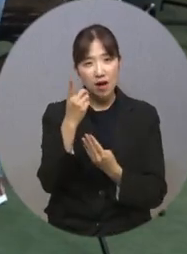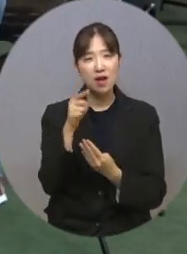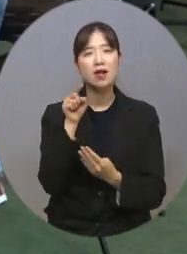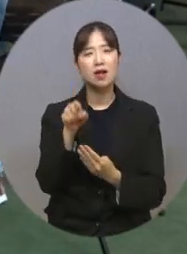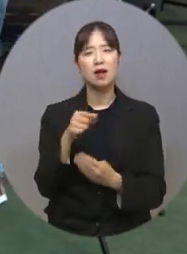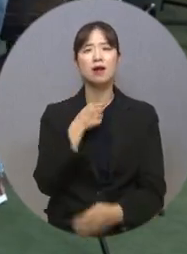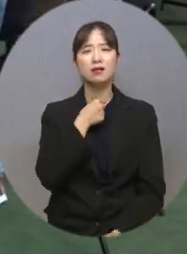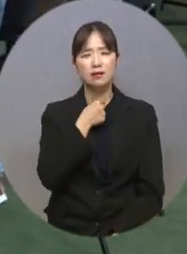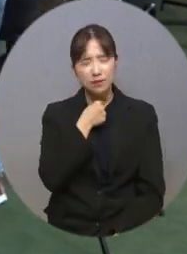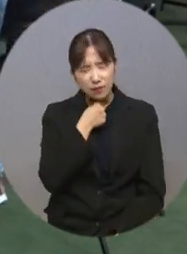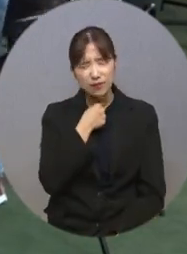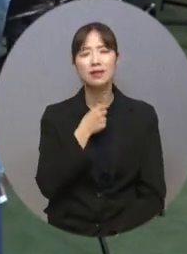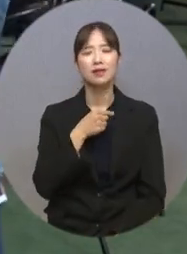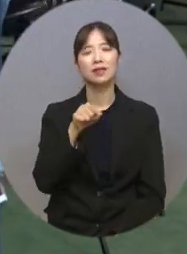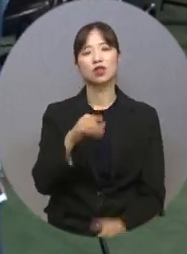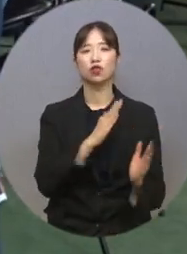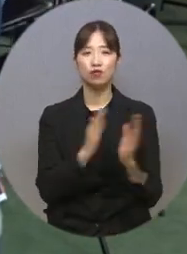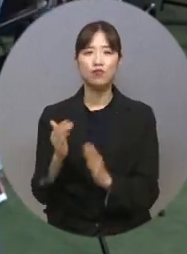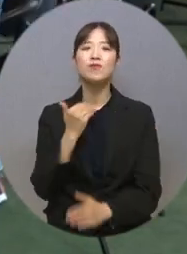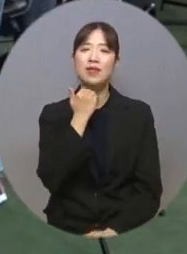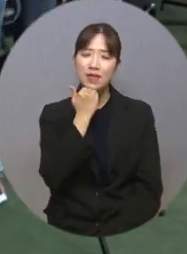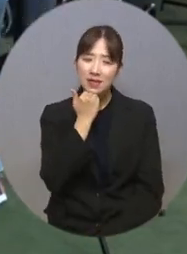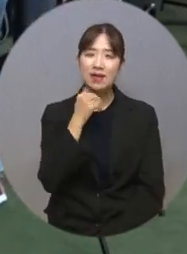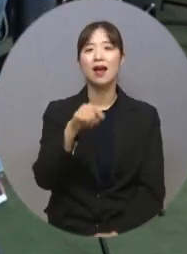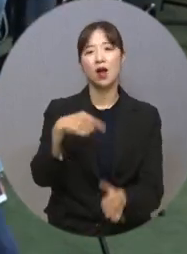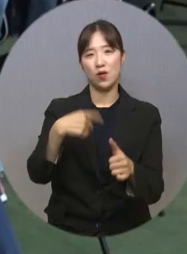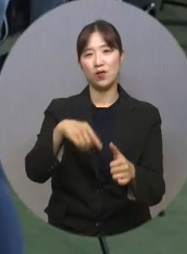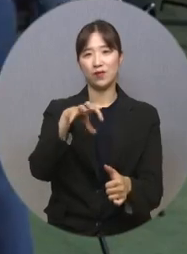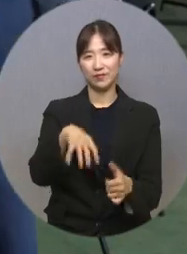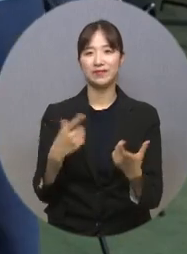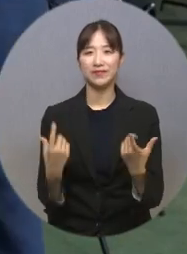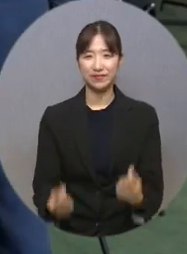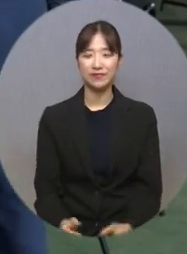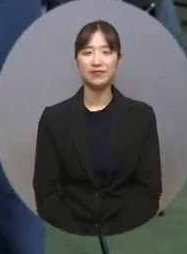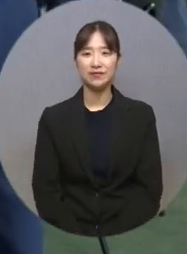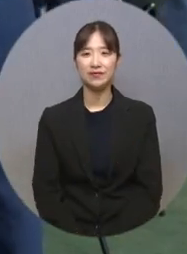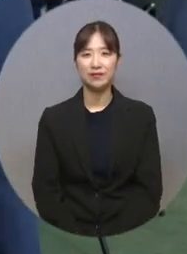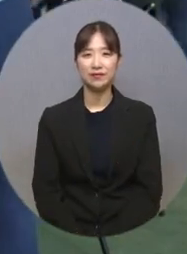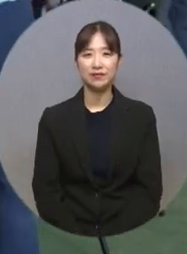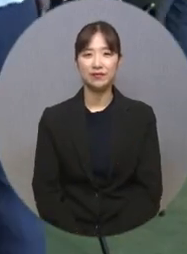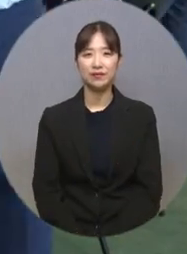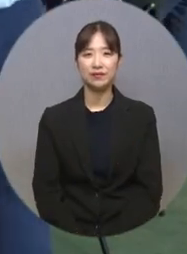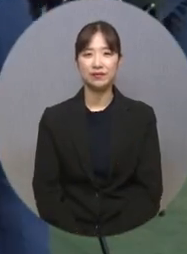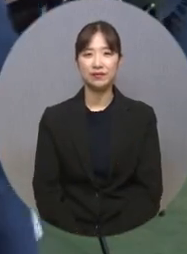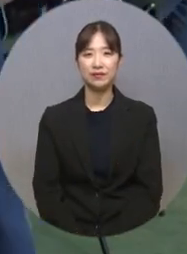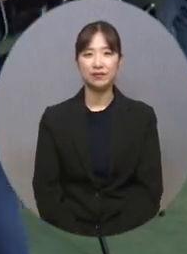통일을 간절히 기다리며 준비하는 교육 현장에서 복지TV 경기방송 정선입니다.